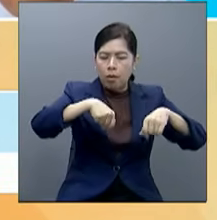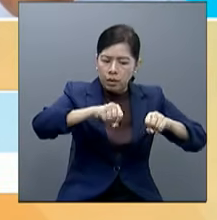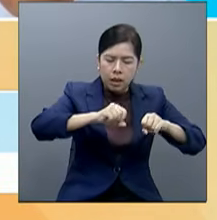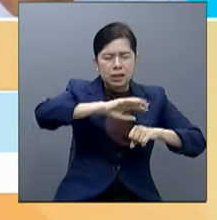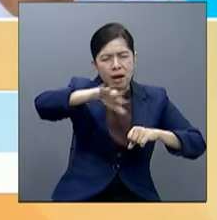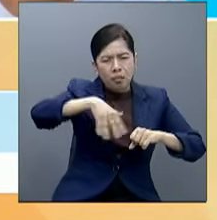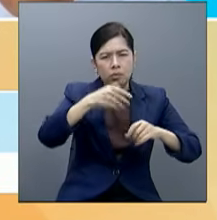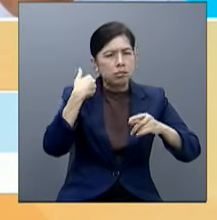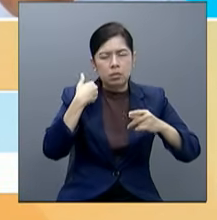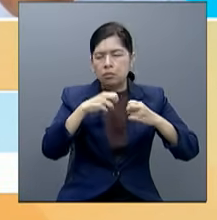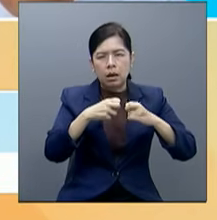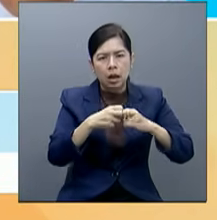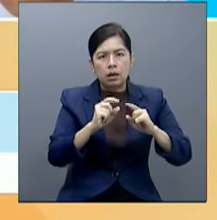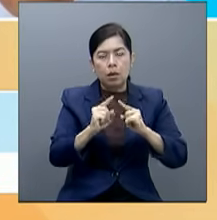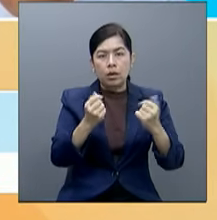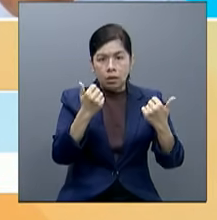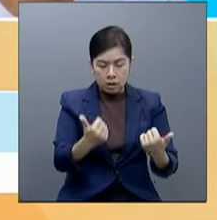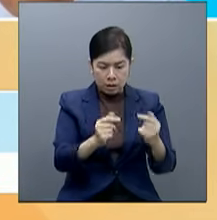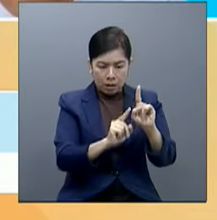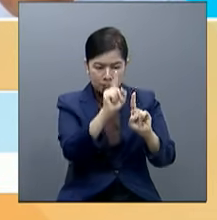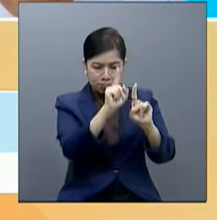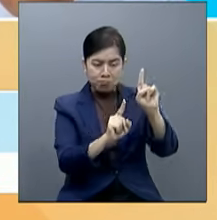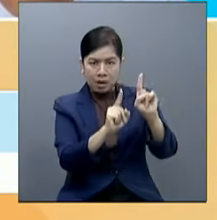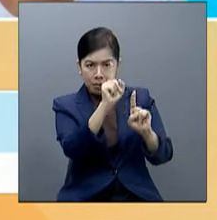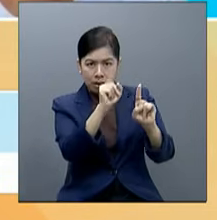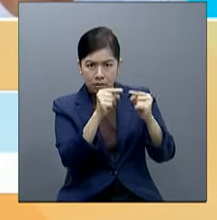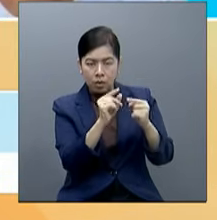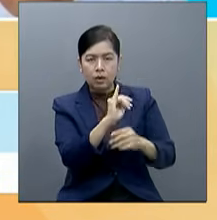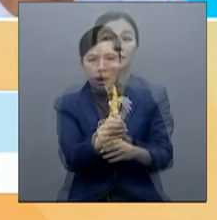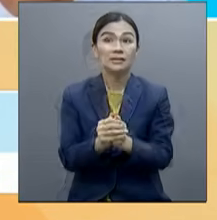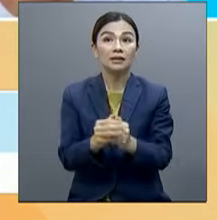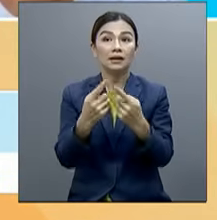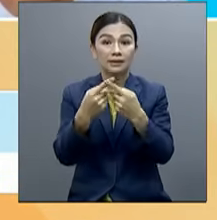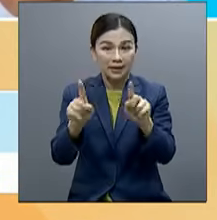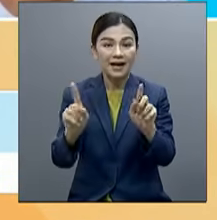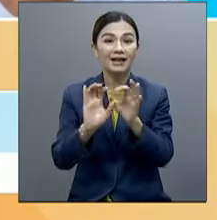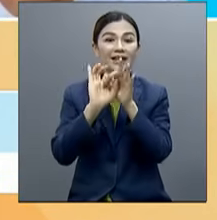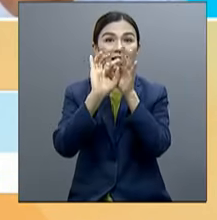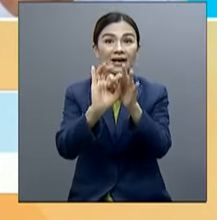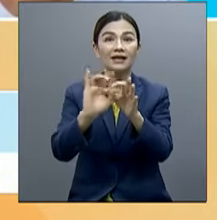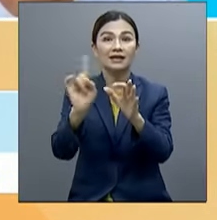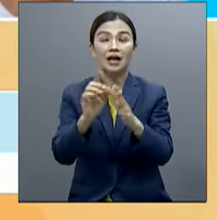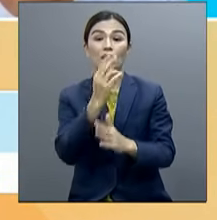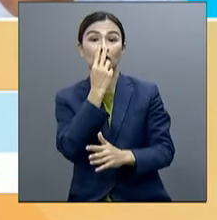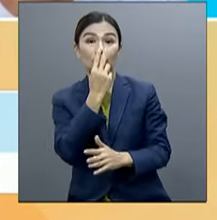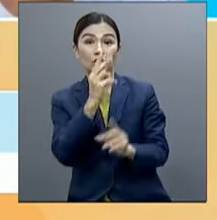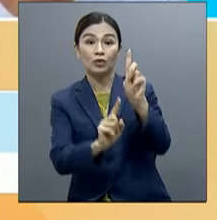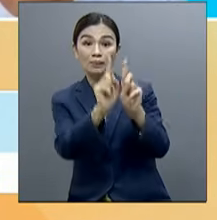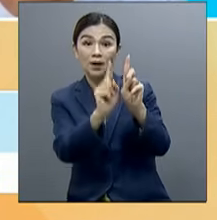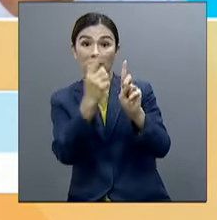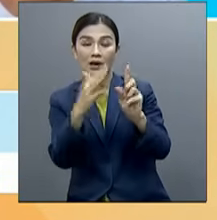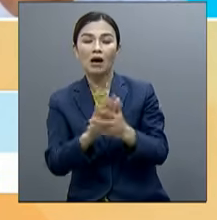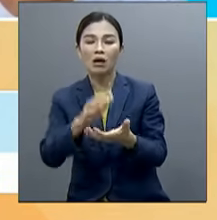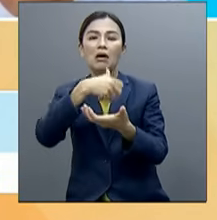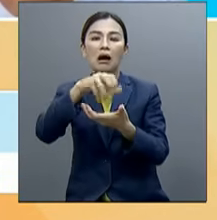ามันเสียหายแค่ไหนแต่ว่าคร่าวๆที่เห็นจากในเหตุการณ์วันนั้นก็ก ก็ตามที่ผมพูด